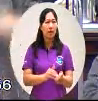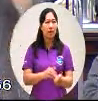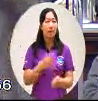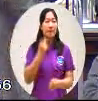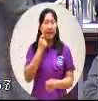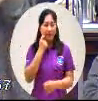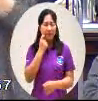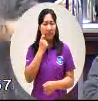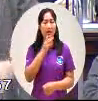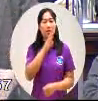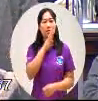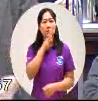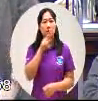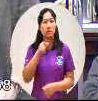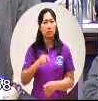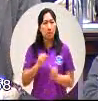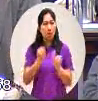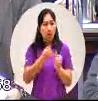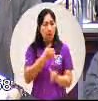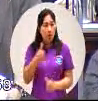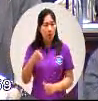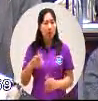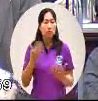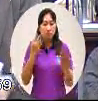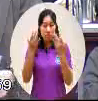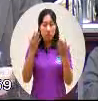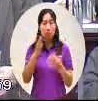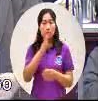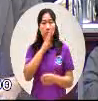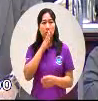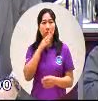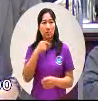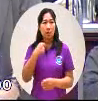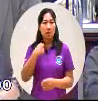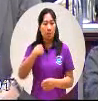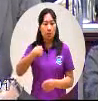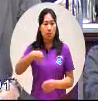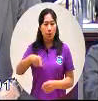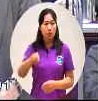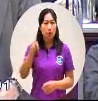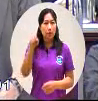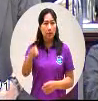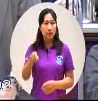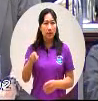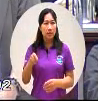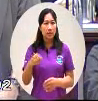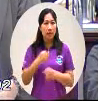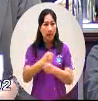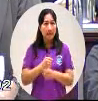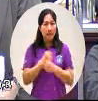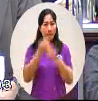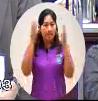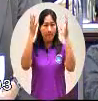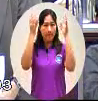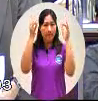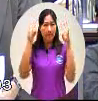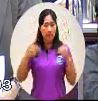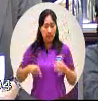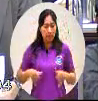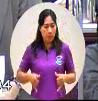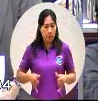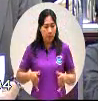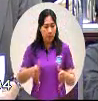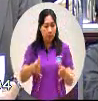议员也很清楚，我们整个要到我们山上纳马夏的道路。支离破碎，大概如